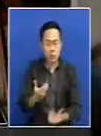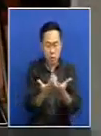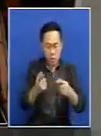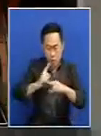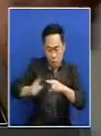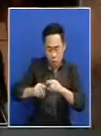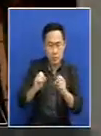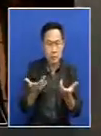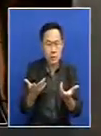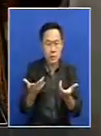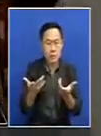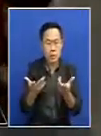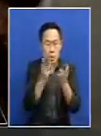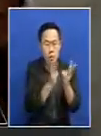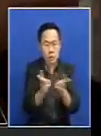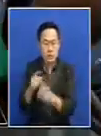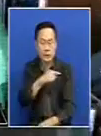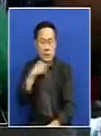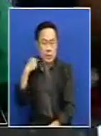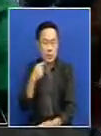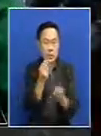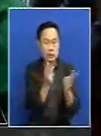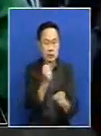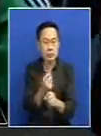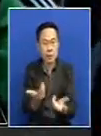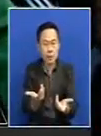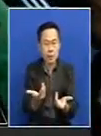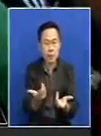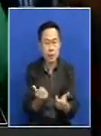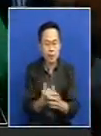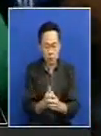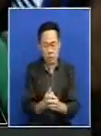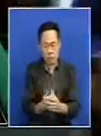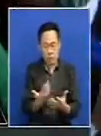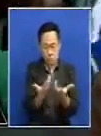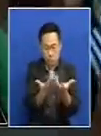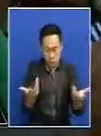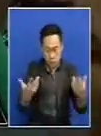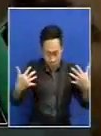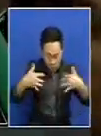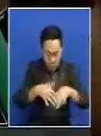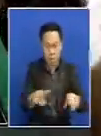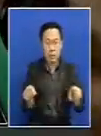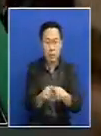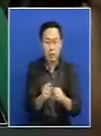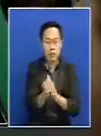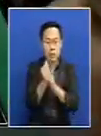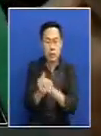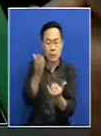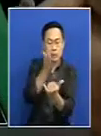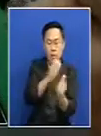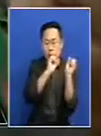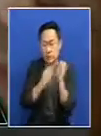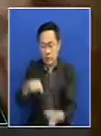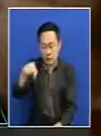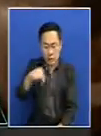ร้ายใช้คืออะไรวิธีการฆ่าเป็นแบบไหนสอดคล้องกับวัตถุพยานที่พบหรือไม่และนำศพไปทิ้งจุ